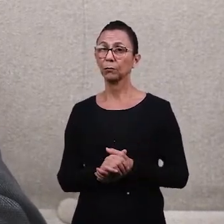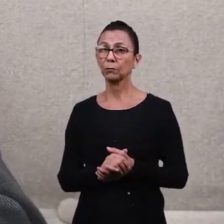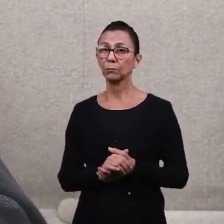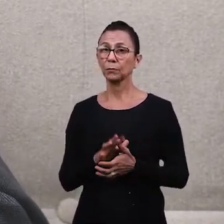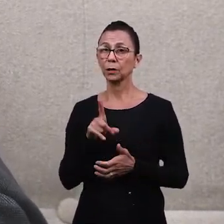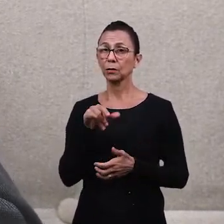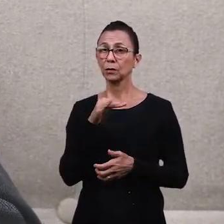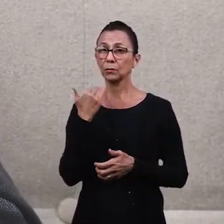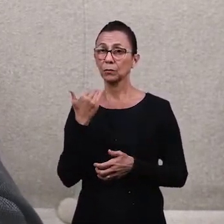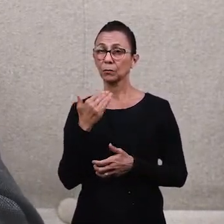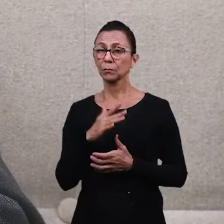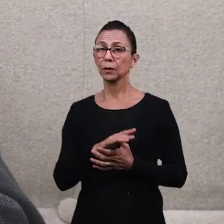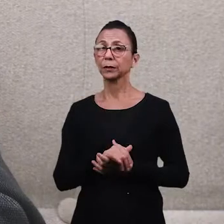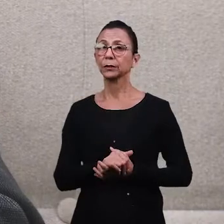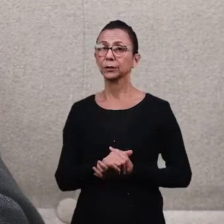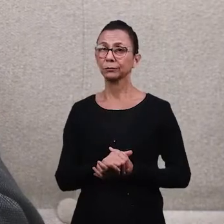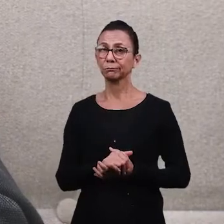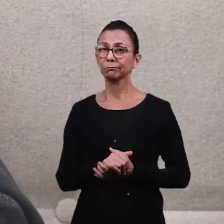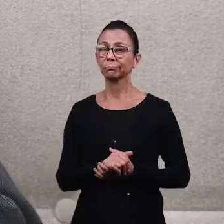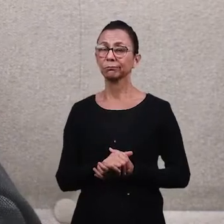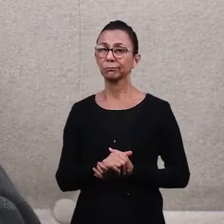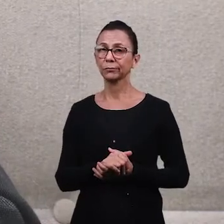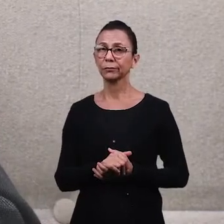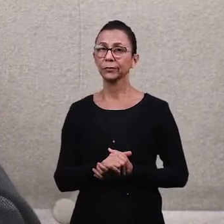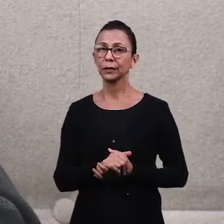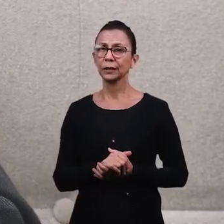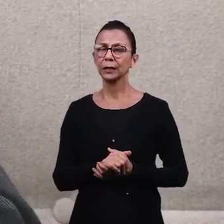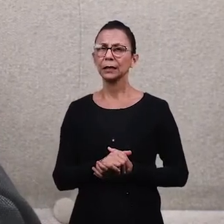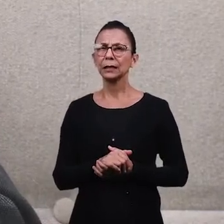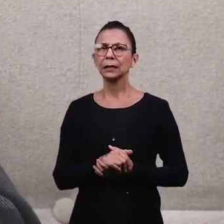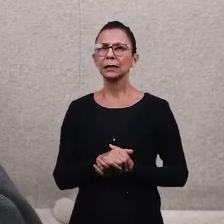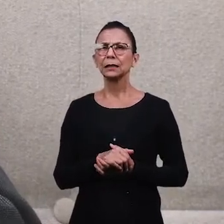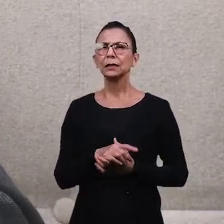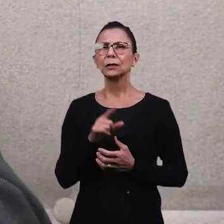vous vous êtes déjà préparé pour le jour de votre départ?